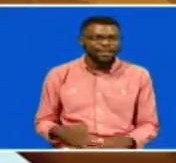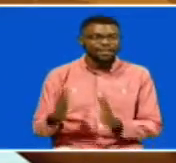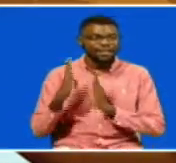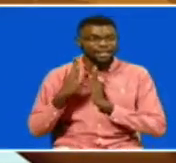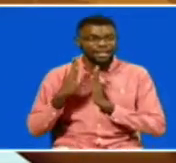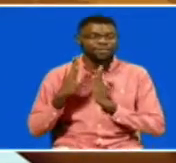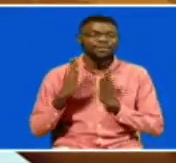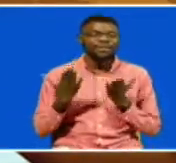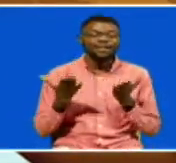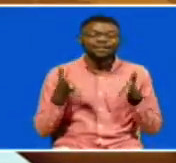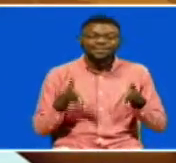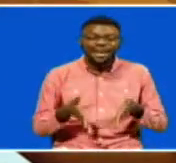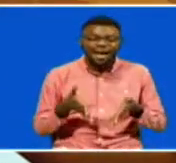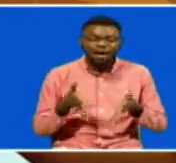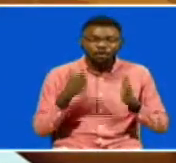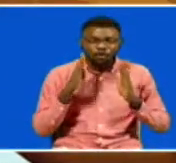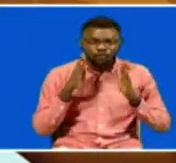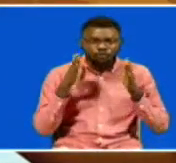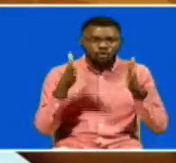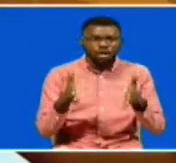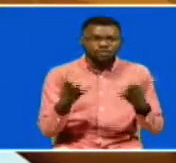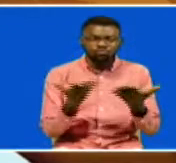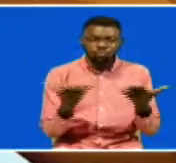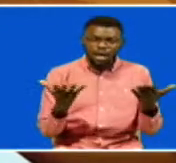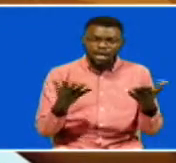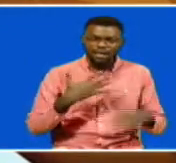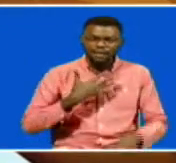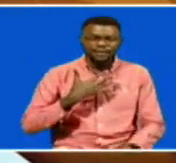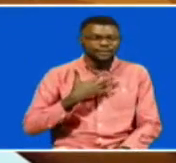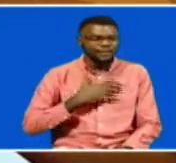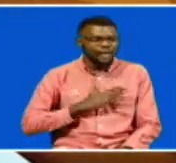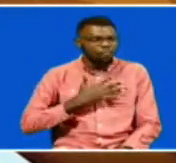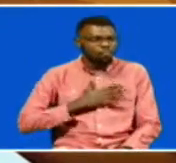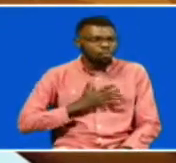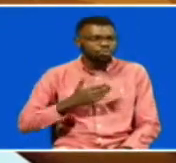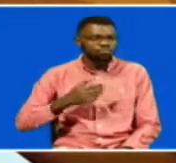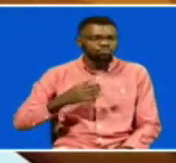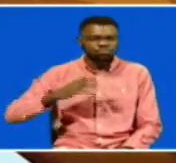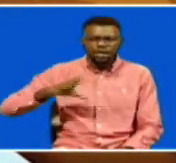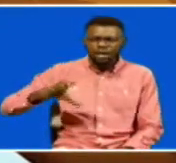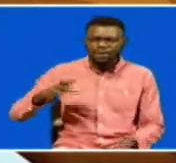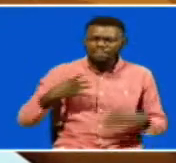nchini, na tuangazie ama tuelekee kaunti ya Samburu ambapo majangili wameendelea kuhangaisha wakazi wa